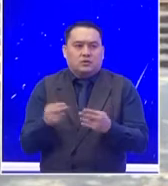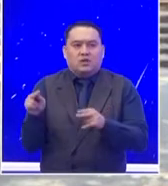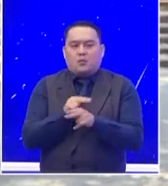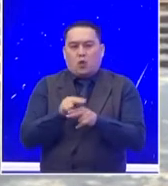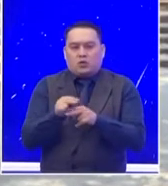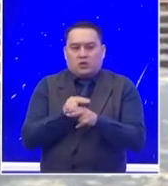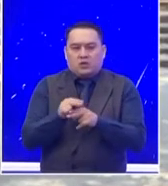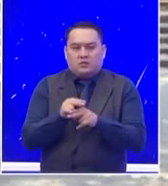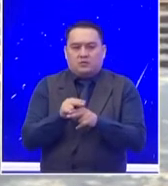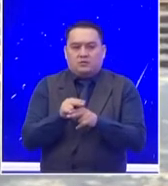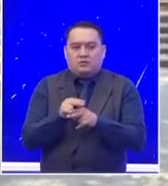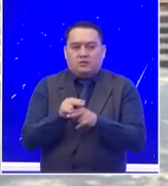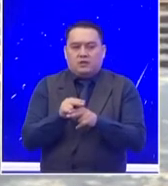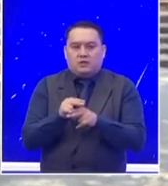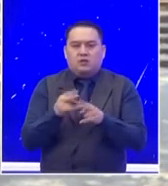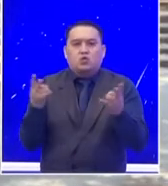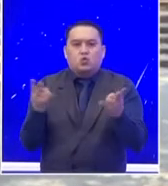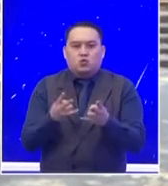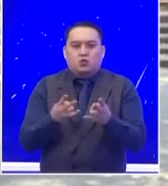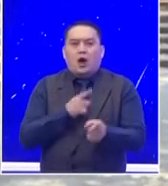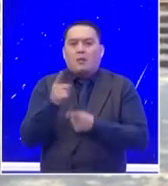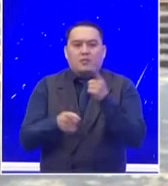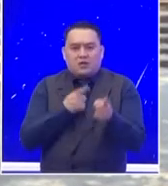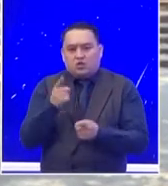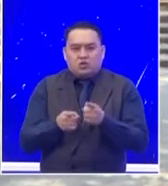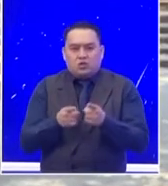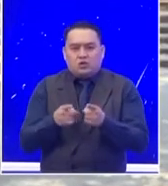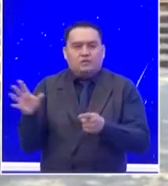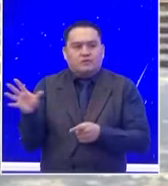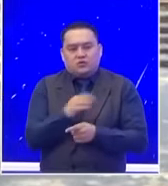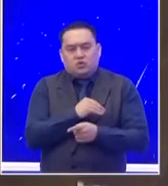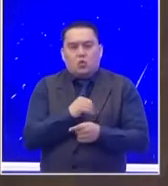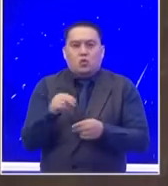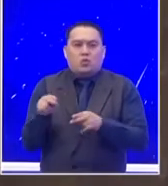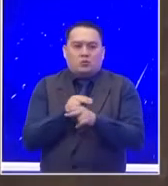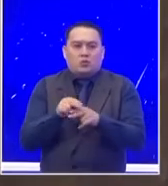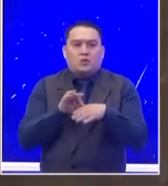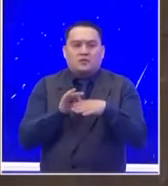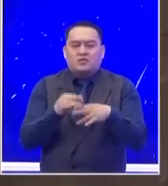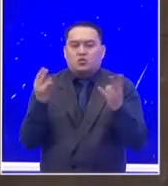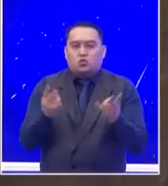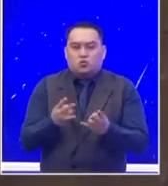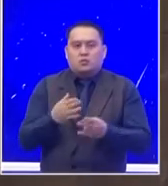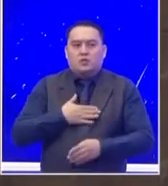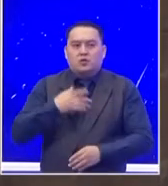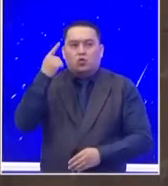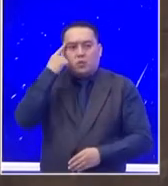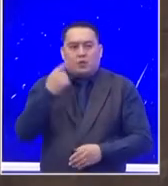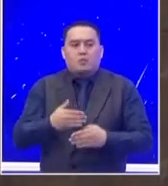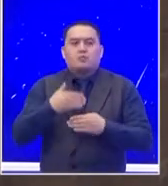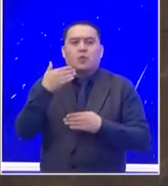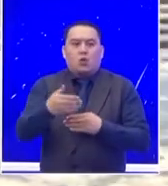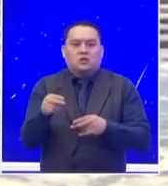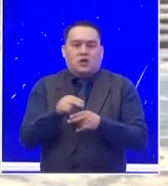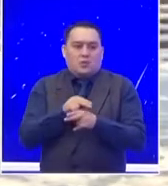капитального ремонта. Его надо обналичить. Облицовку сделать. Мы думаем, это после